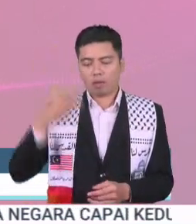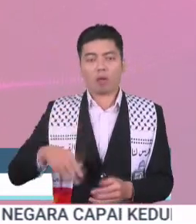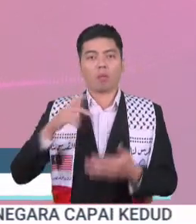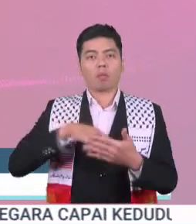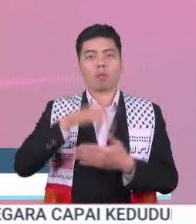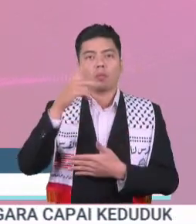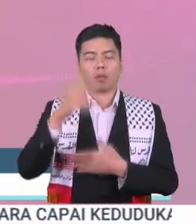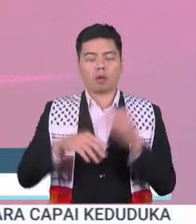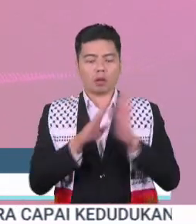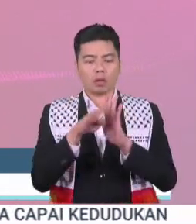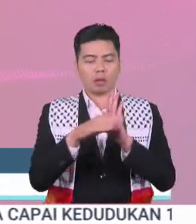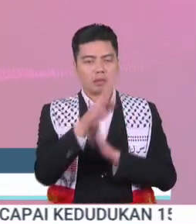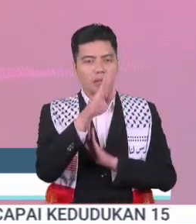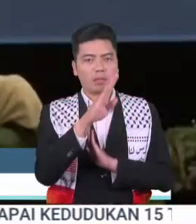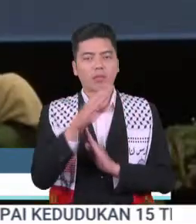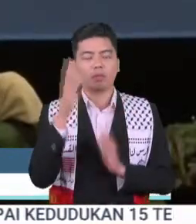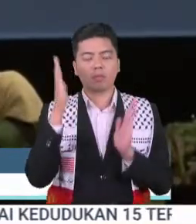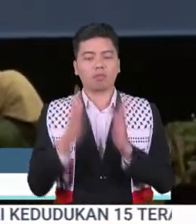asnaf.